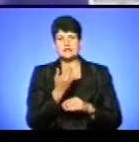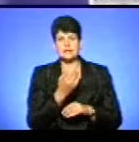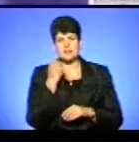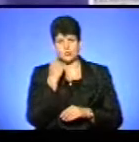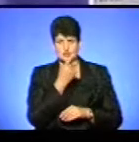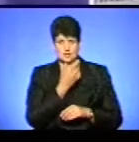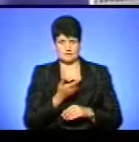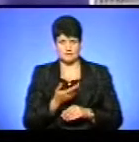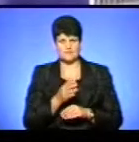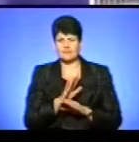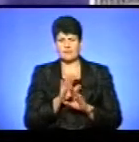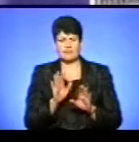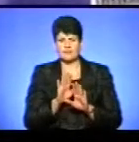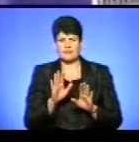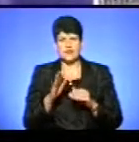очима. Не